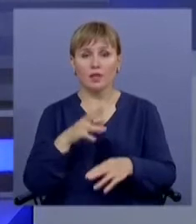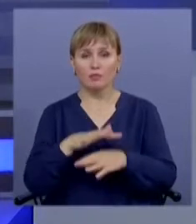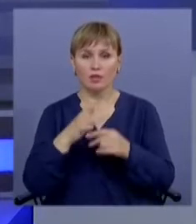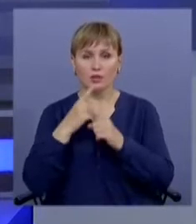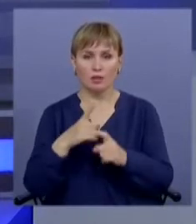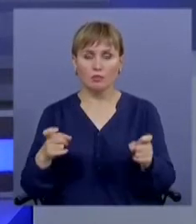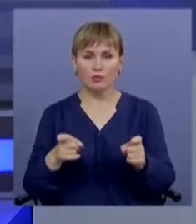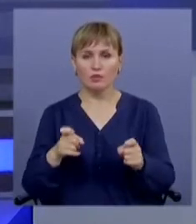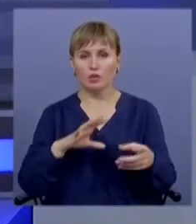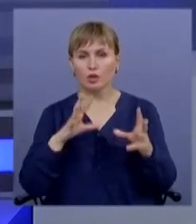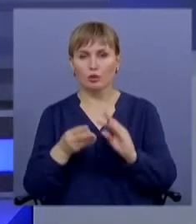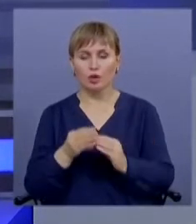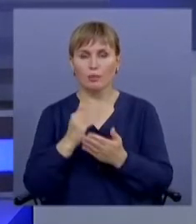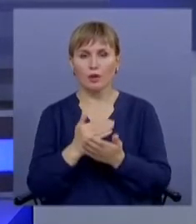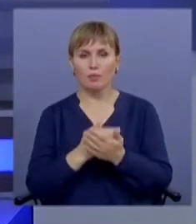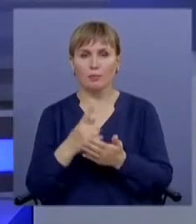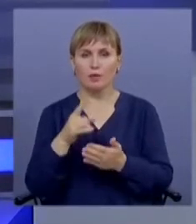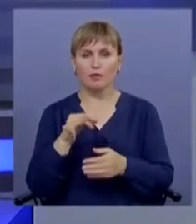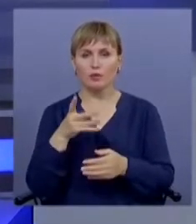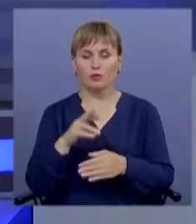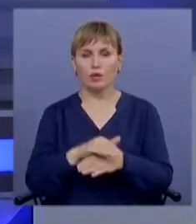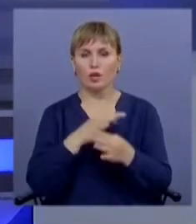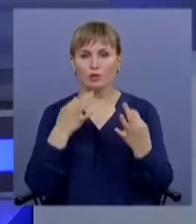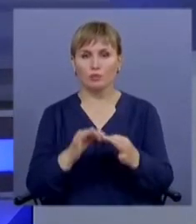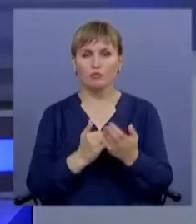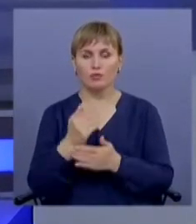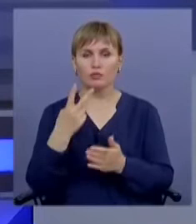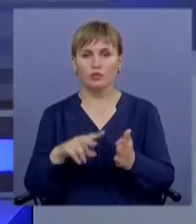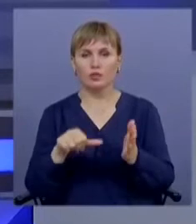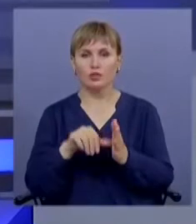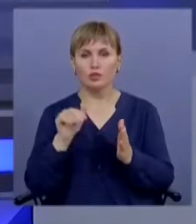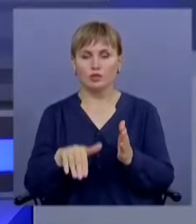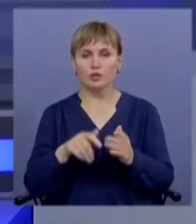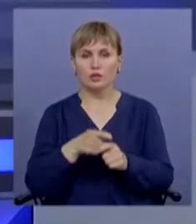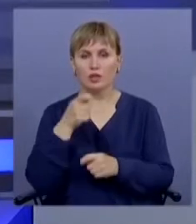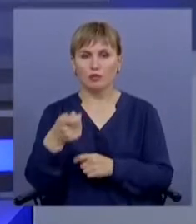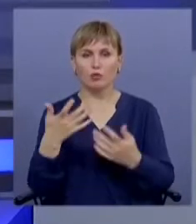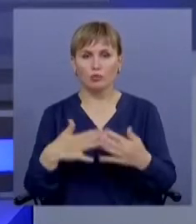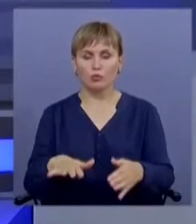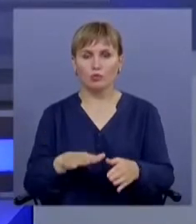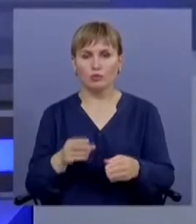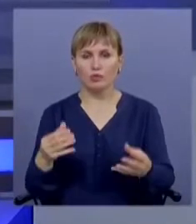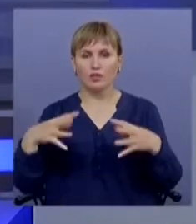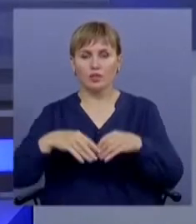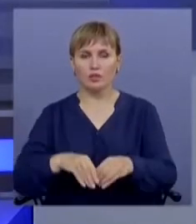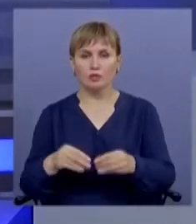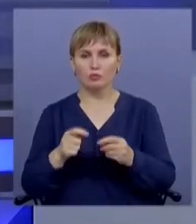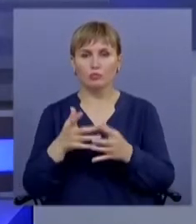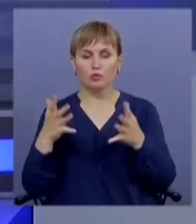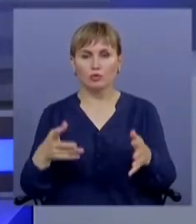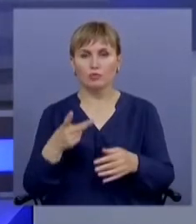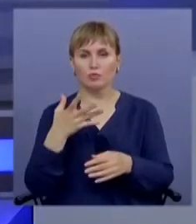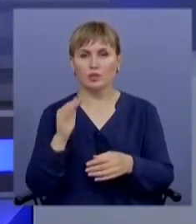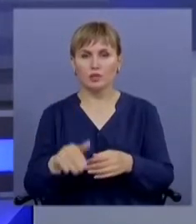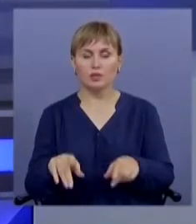сообщили промежуточные итоги программы. На 1 июня одобрено свыше 26 тысяч заявок, уже рефинансировано чуть больше 25